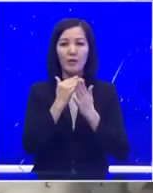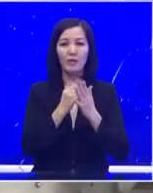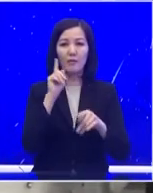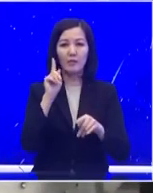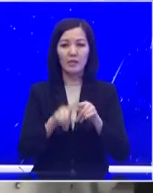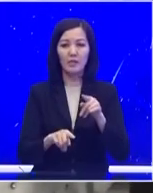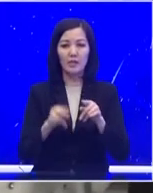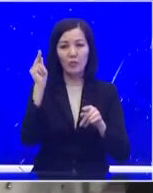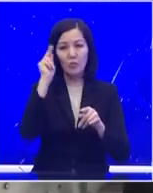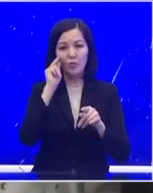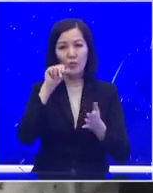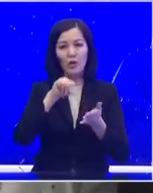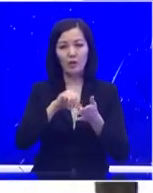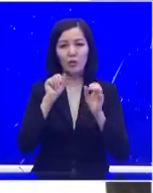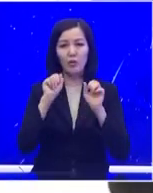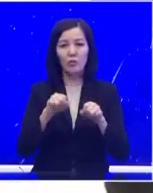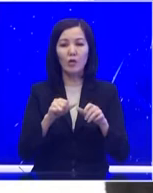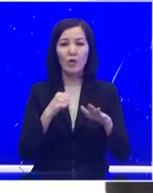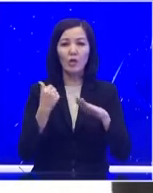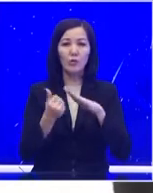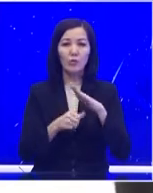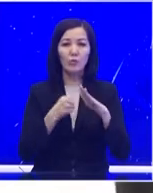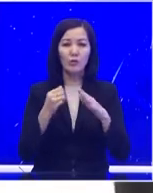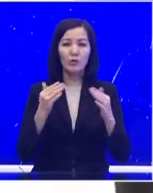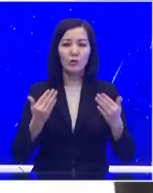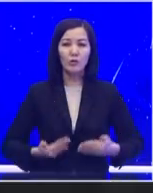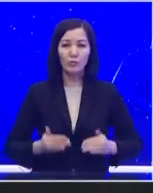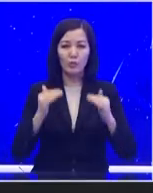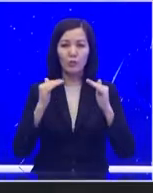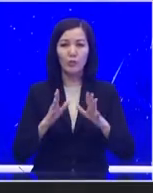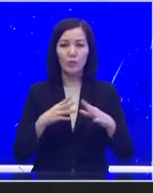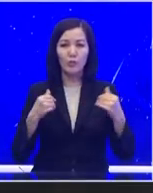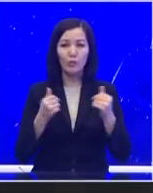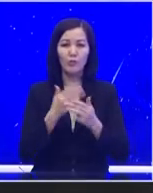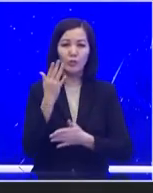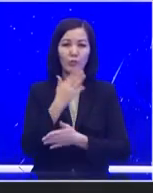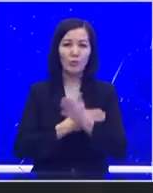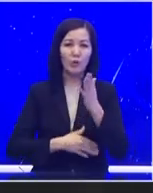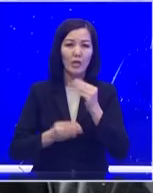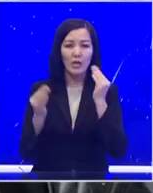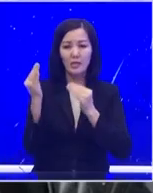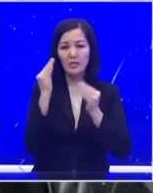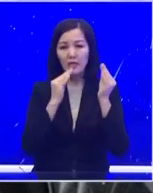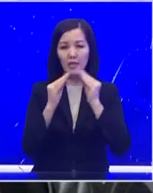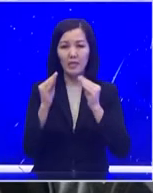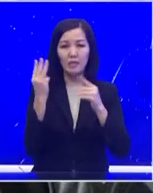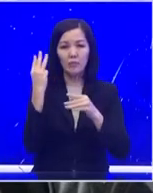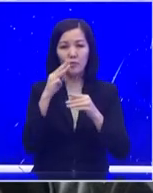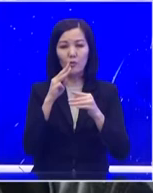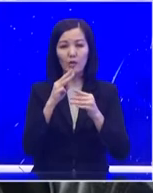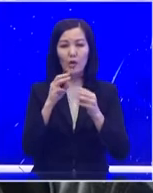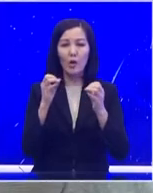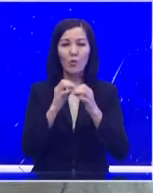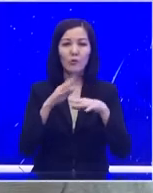мерзімді курстан өте алады. Мұнда жұмыссыздар, тұрмысы төмен отбасы, мүгедек жандар, стилист, визажист сынды 10-ға тарта